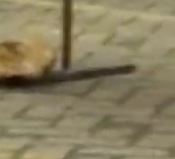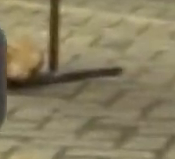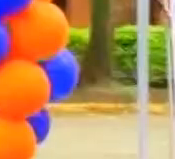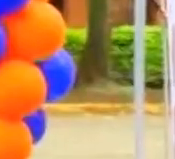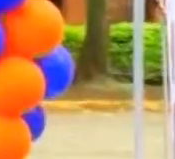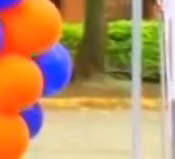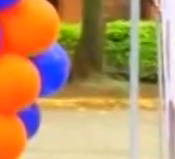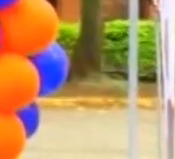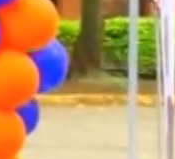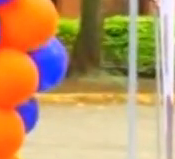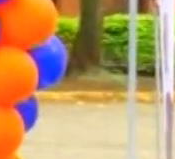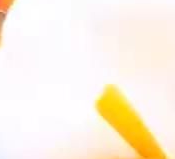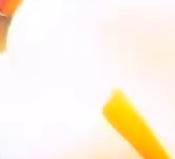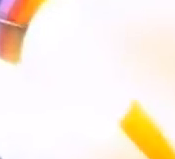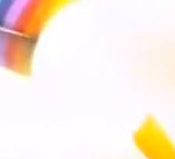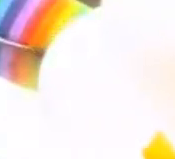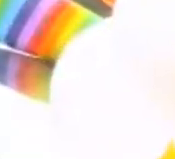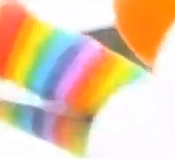Enda pale kwa palume.